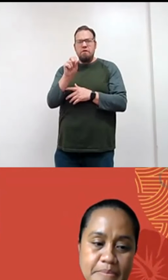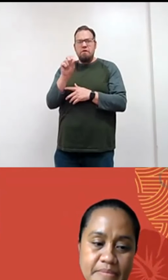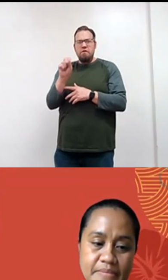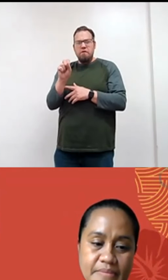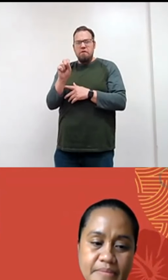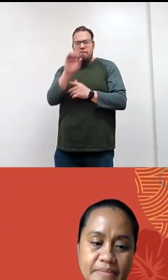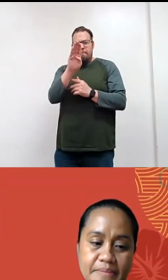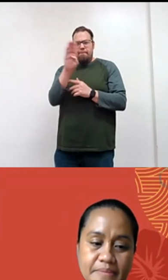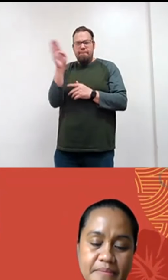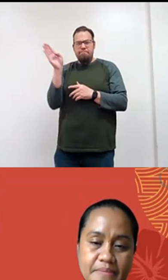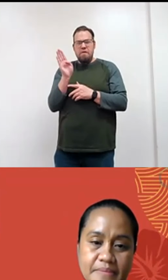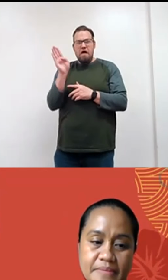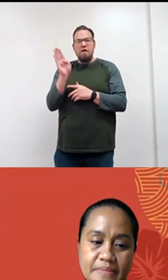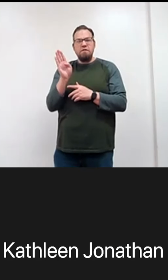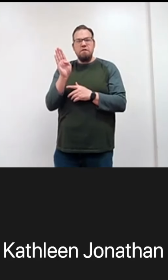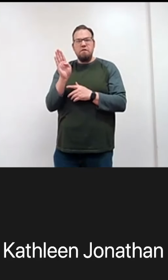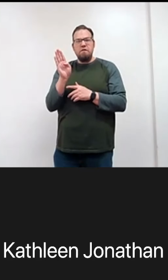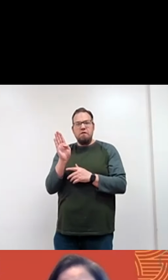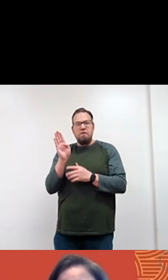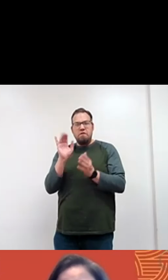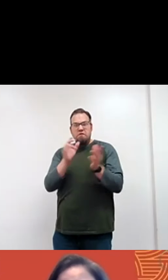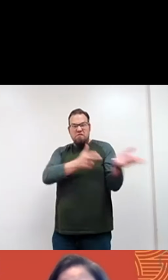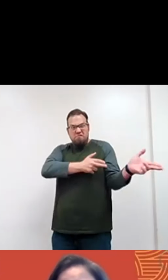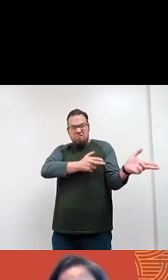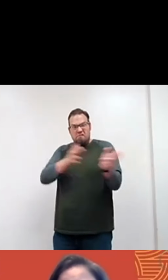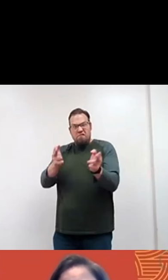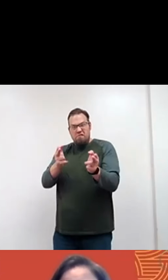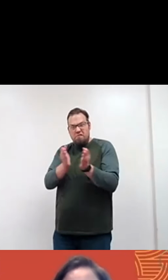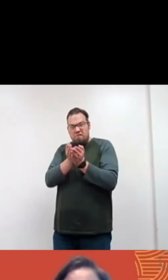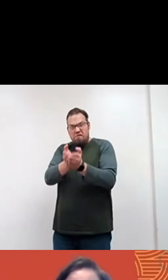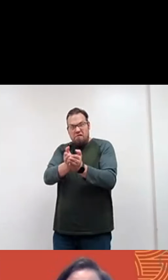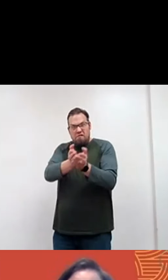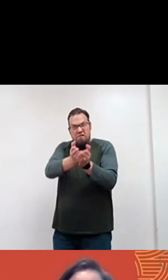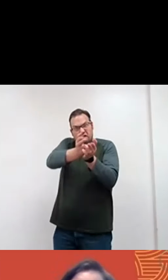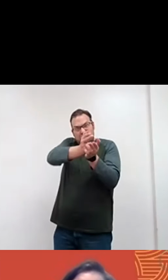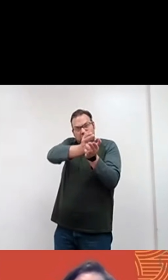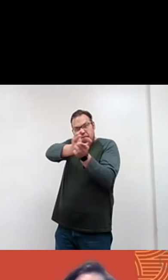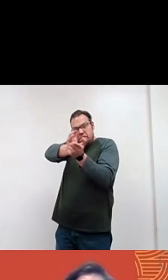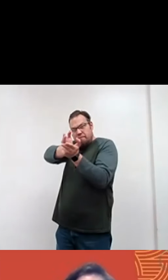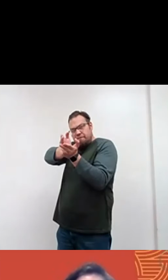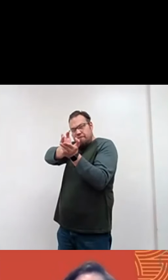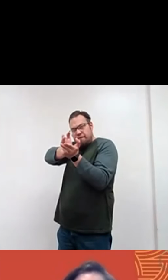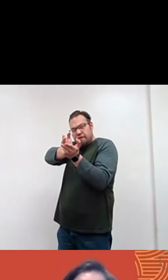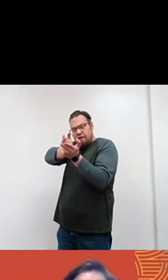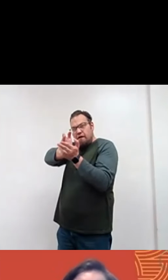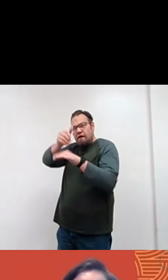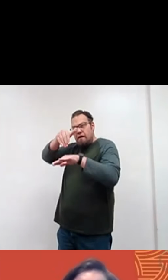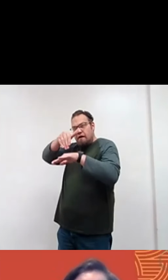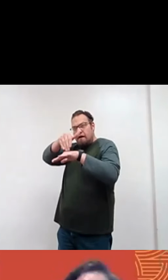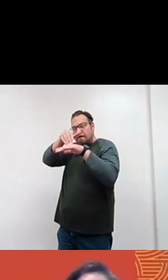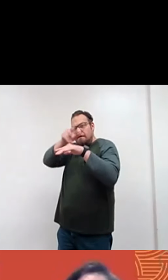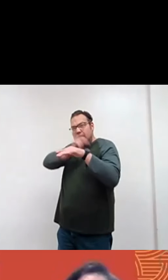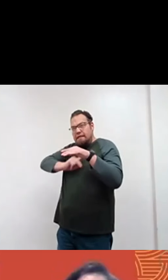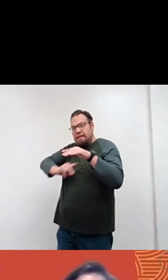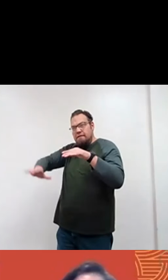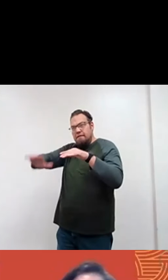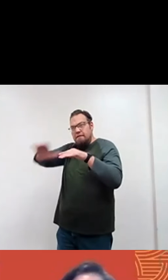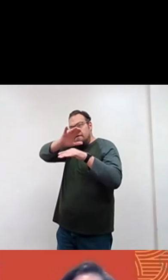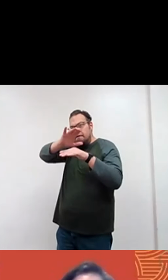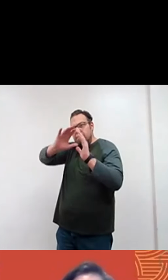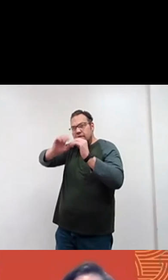بيعها. Was a gunship from America had the guns pointed at the palace, the Illini Palace, and they had